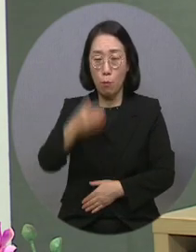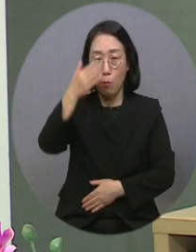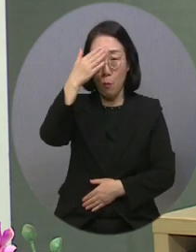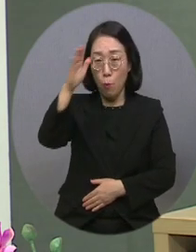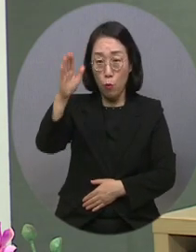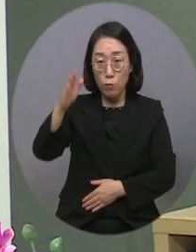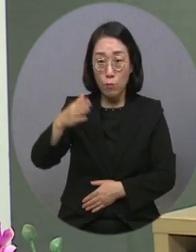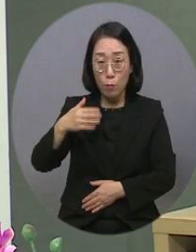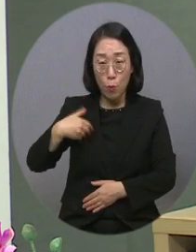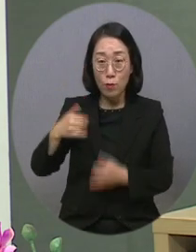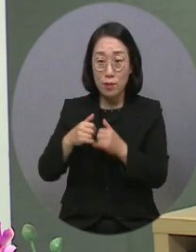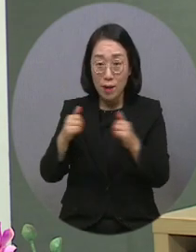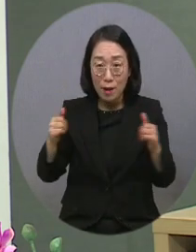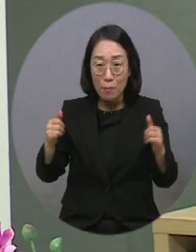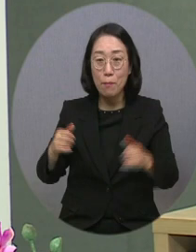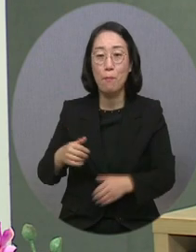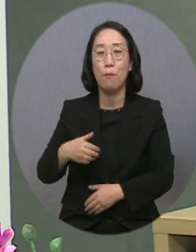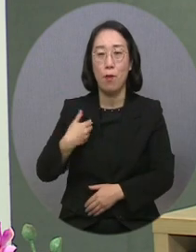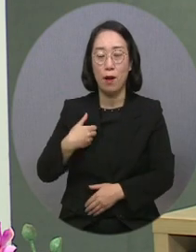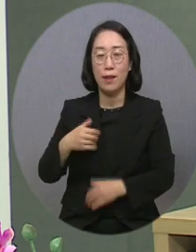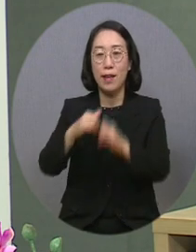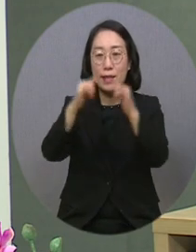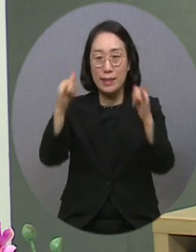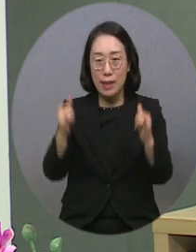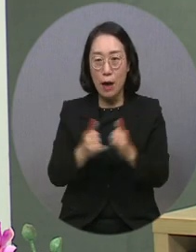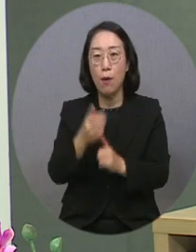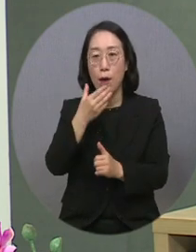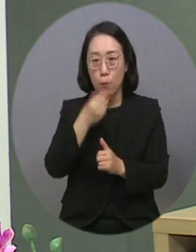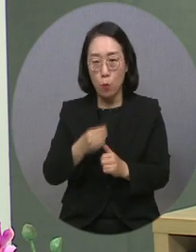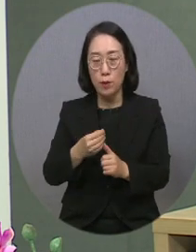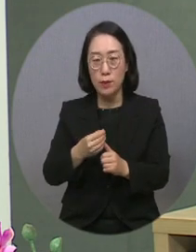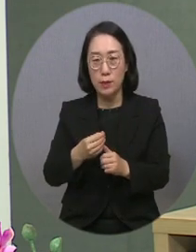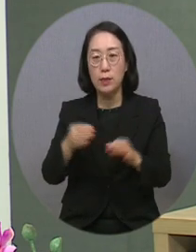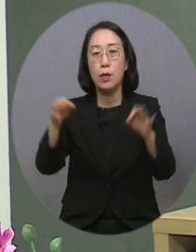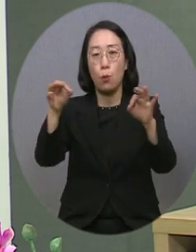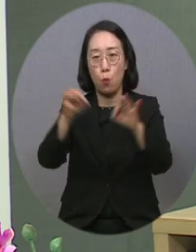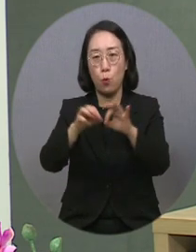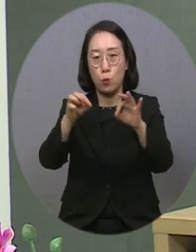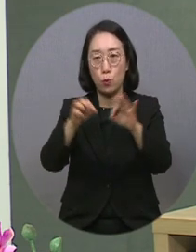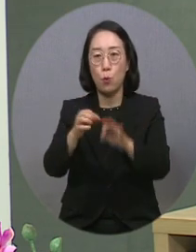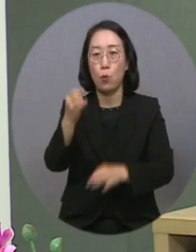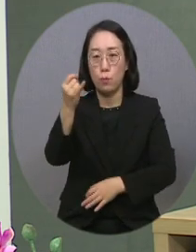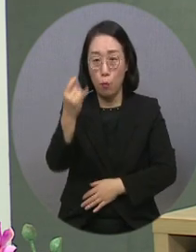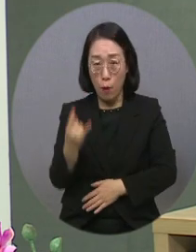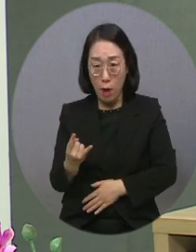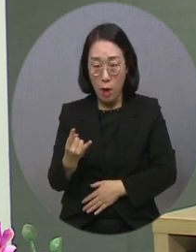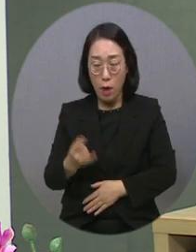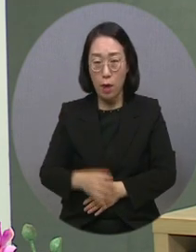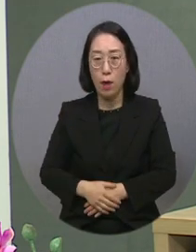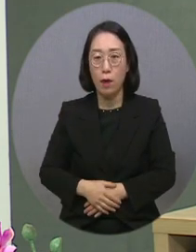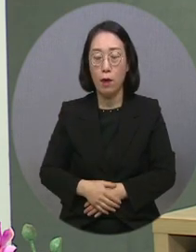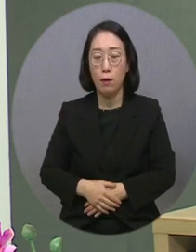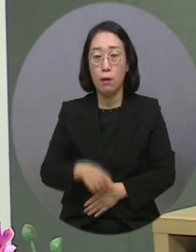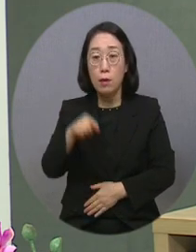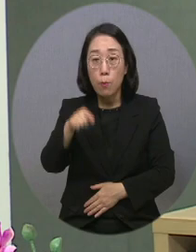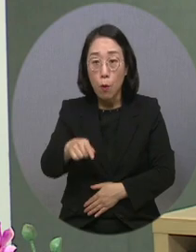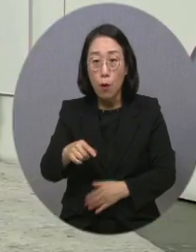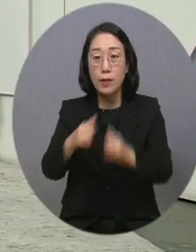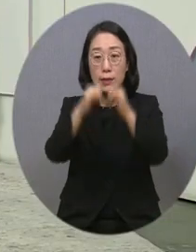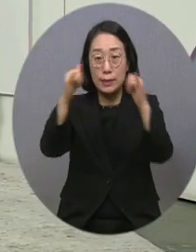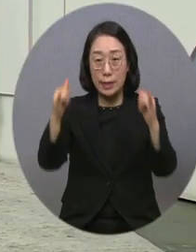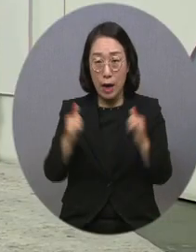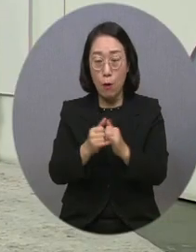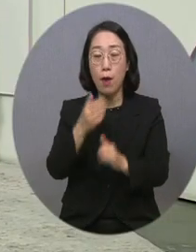붙죠. 사회복지 공동 모금회. 그래서 이제 사랑의 열매 뭐냐?